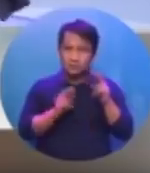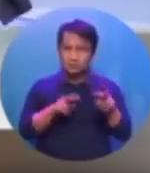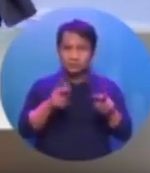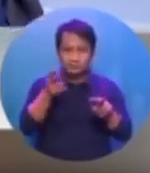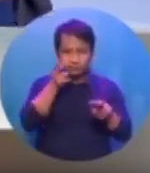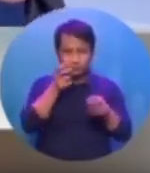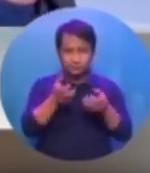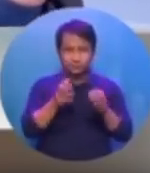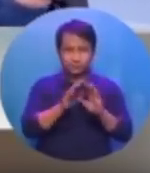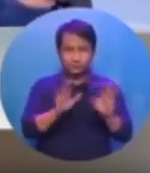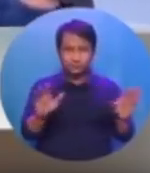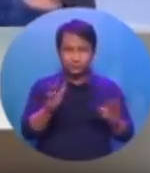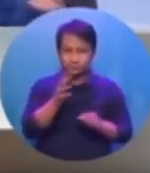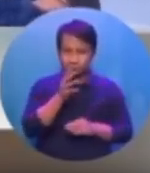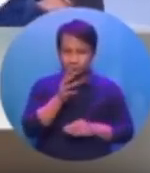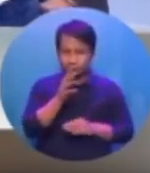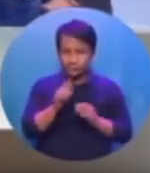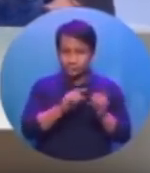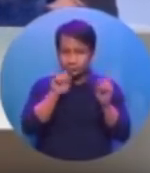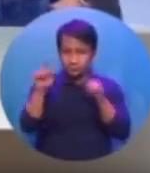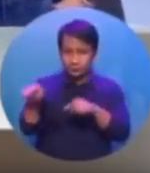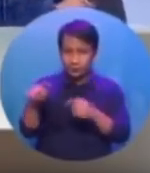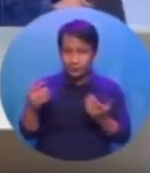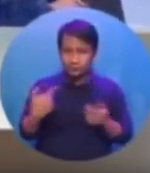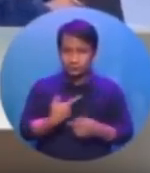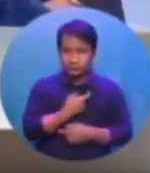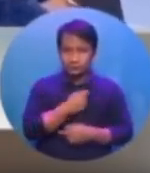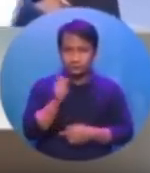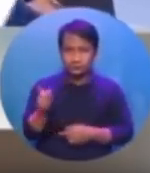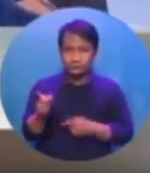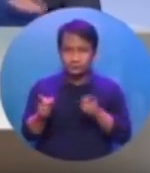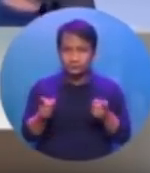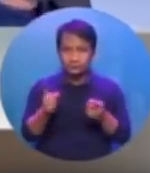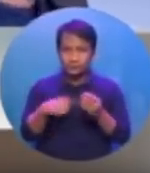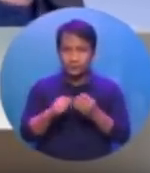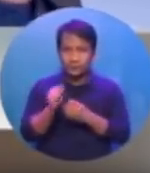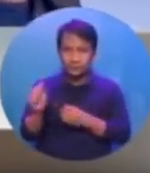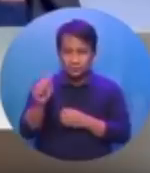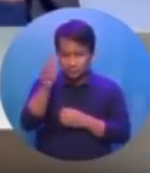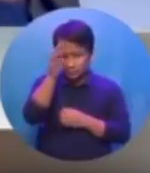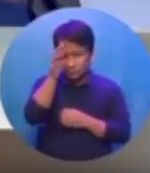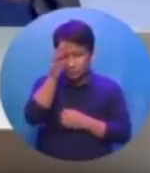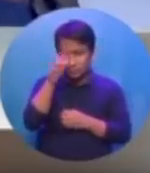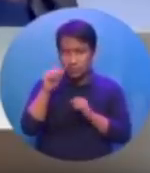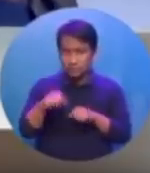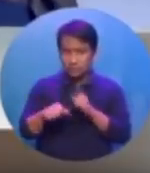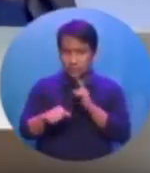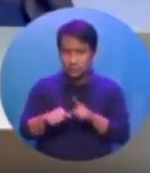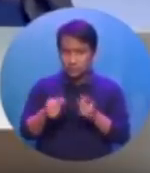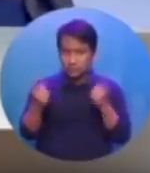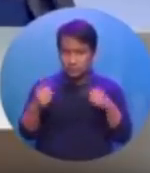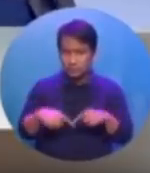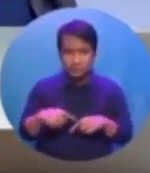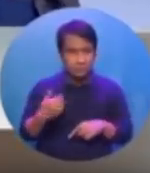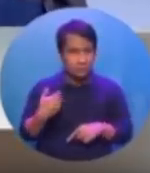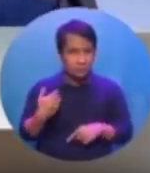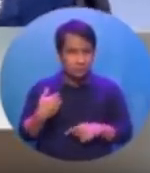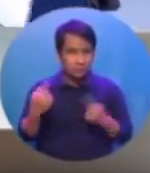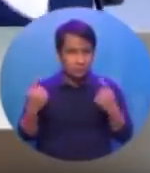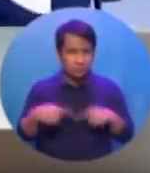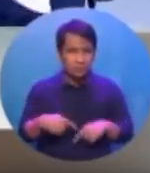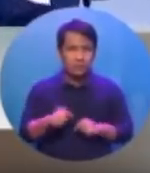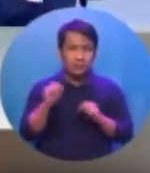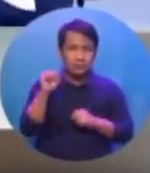nakamonitor, natatakot po itong nanay na baka pag pumunta daw dyan, baka daw siya ng kanyang tatay. So, you will make sure na it will not happen. Ano po, Colonel?